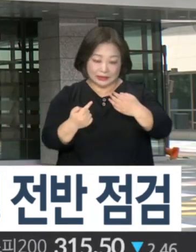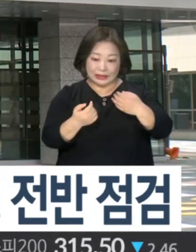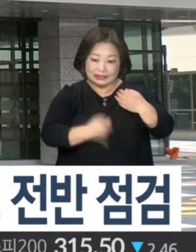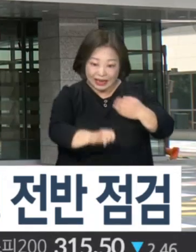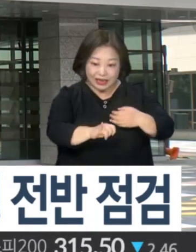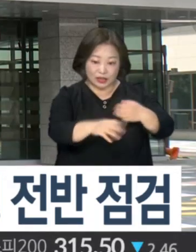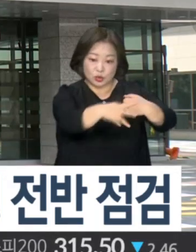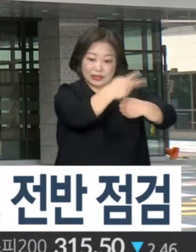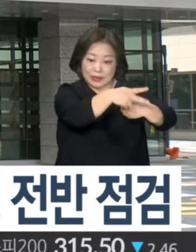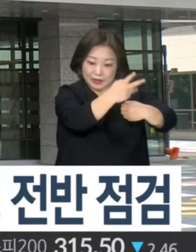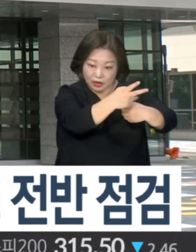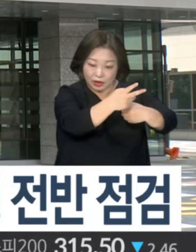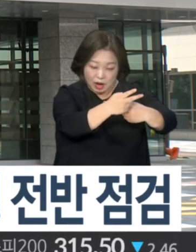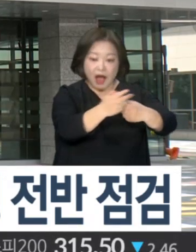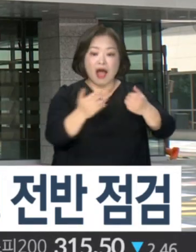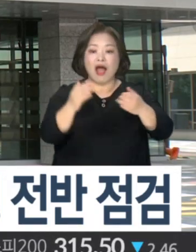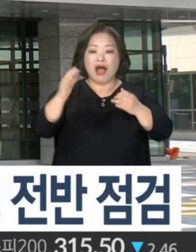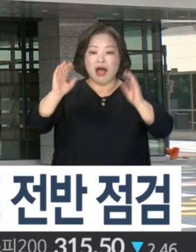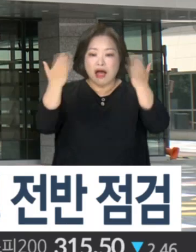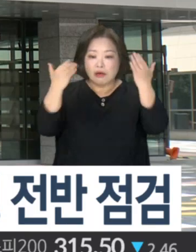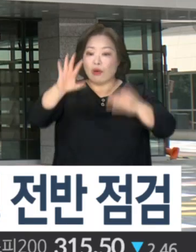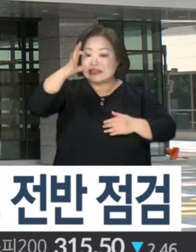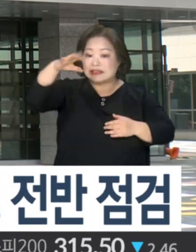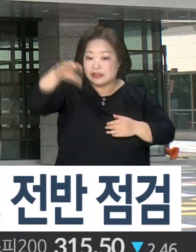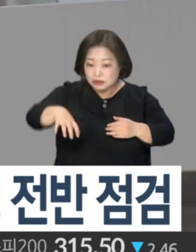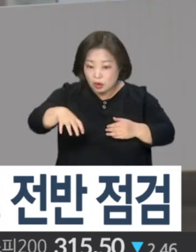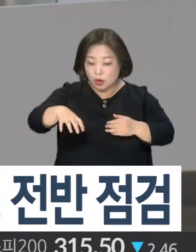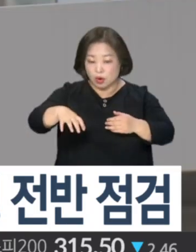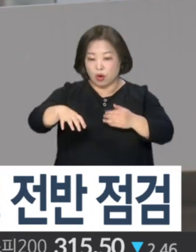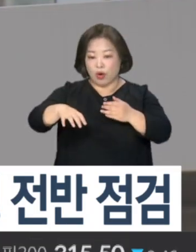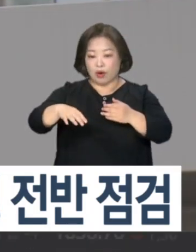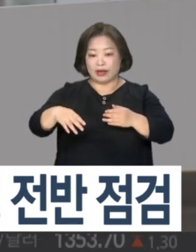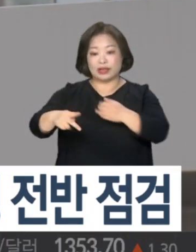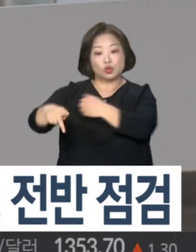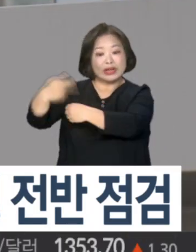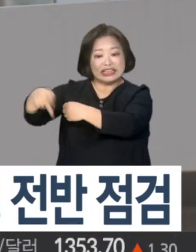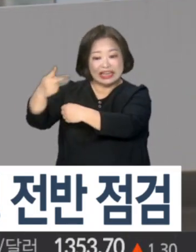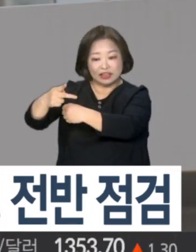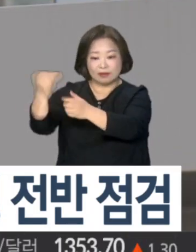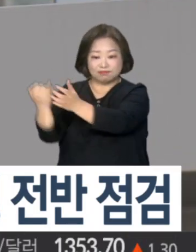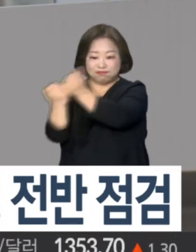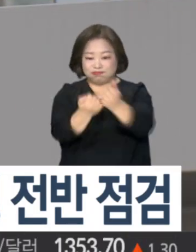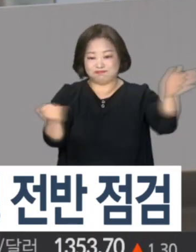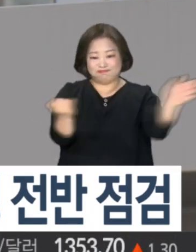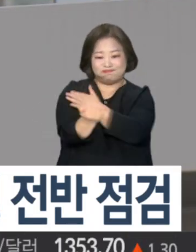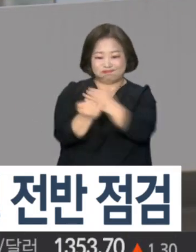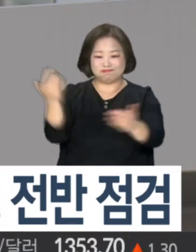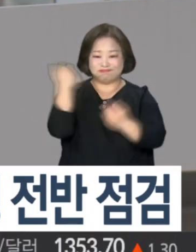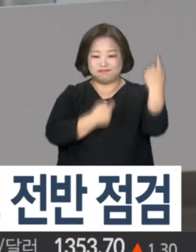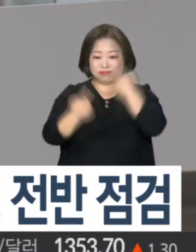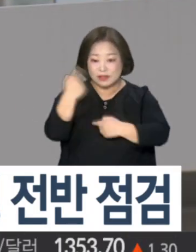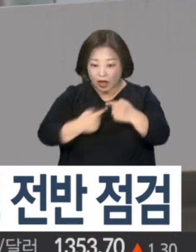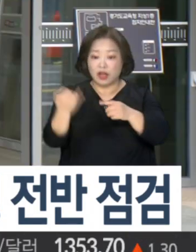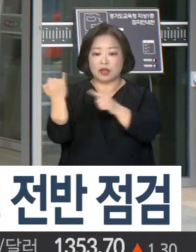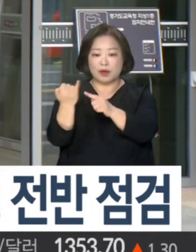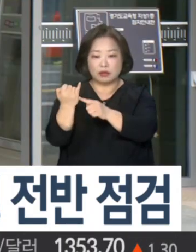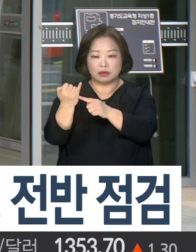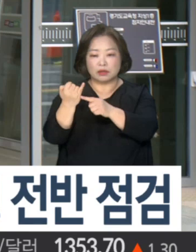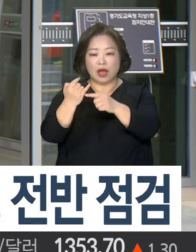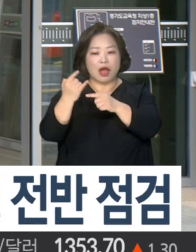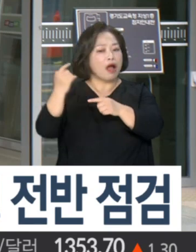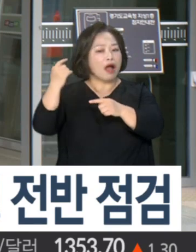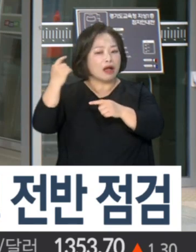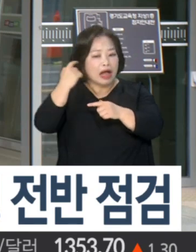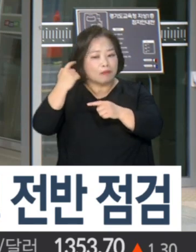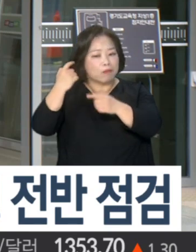비서관의 따은 지난 7월 학교 화장실에서 같은 학교 2학년 여학생을 여러 차례 때렸고 피해 학생은 강막 훼손 등의